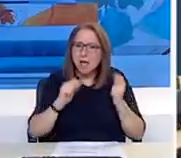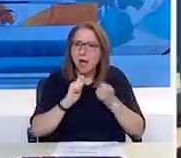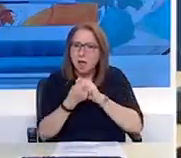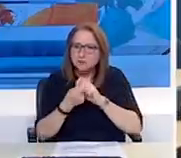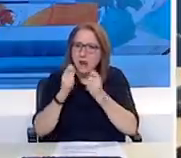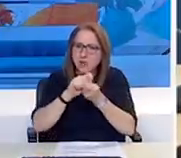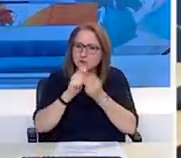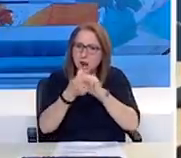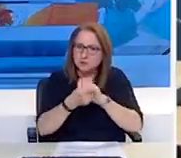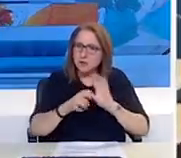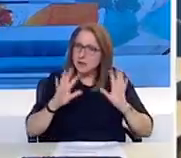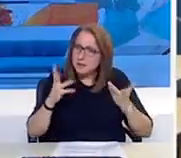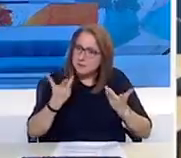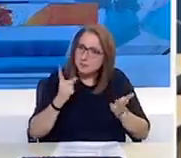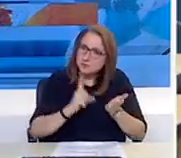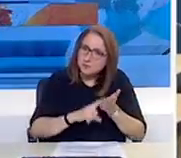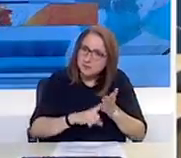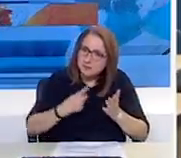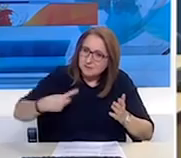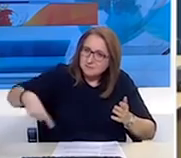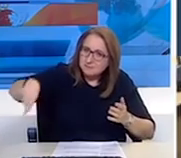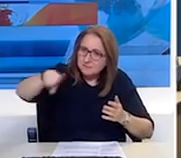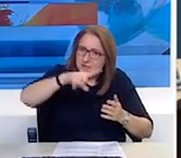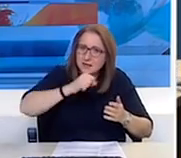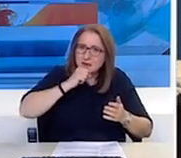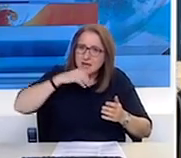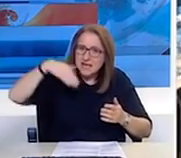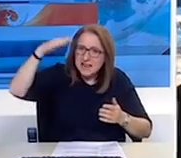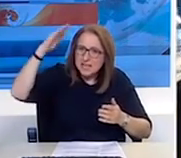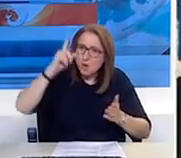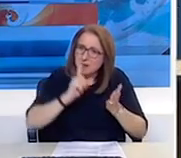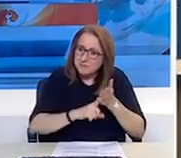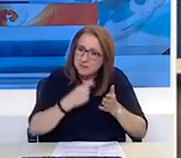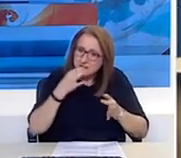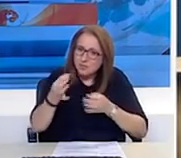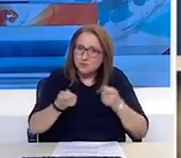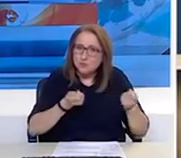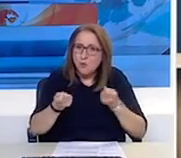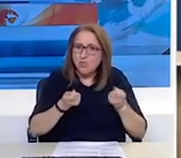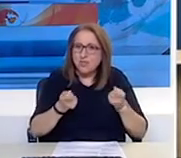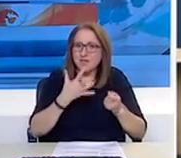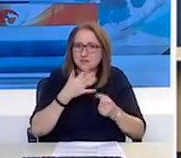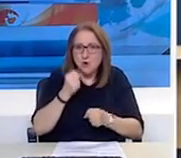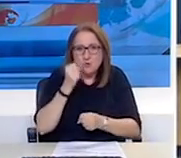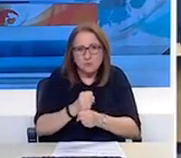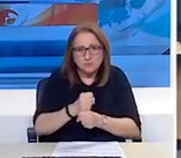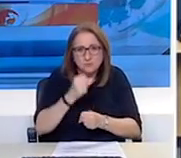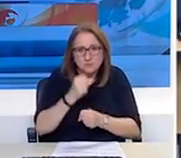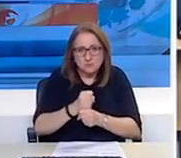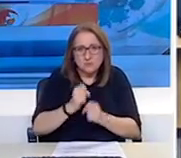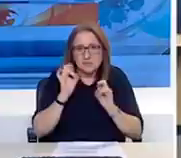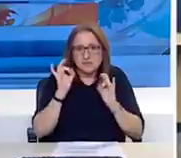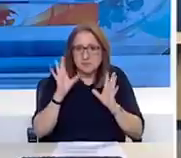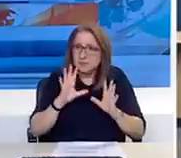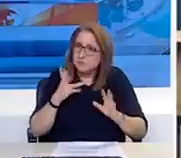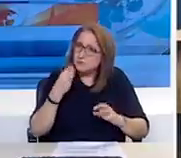για τους ηλικιωμένους που λόγω του lockdown έχουν περιορίσει τις μετακινήσεις τους, ενδεχομένως για πρόσθετη λήψη βιταμινών όπως η βιταμίνη D,